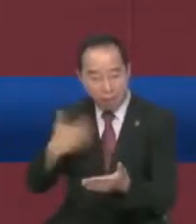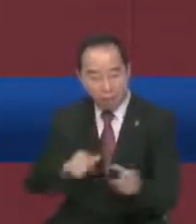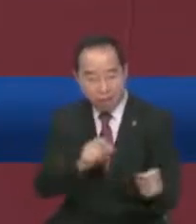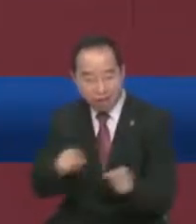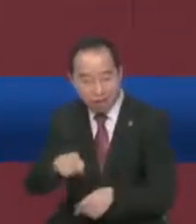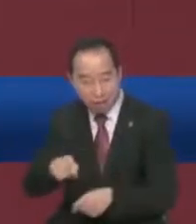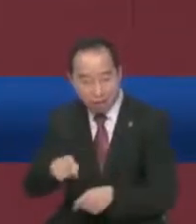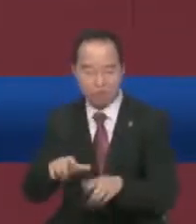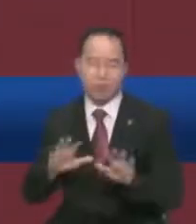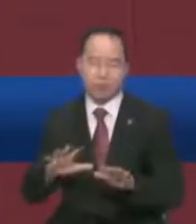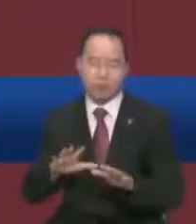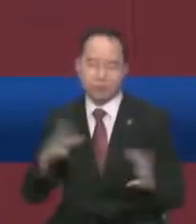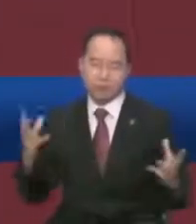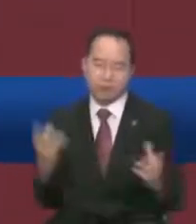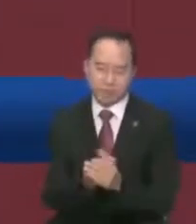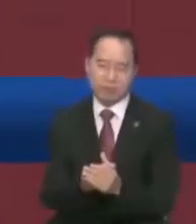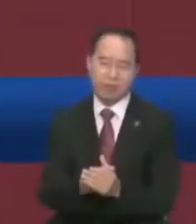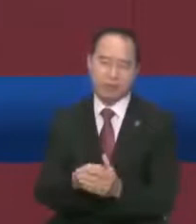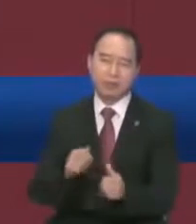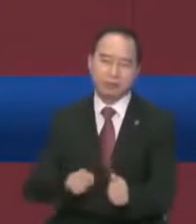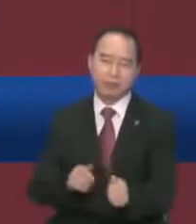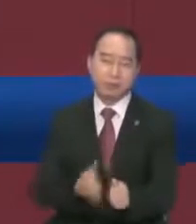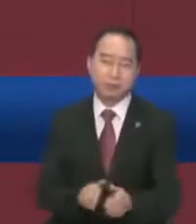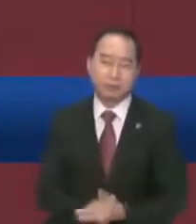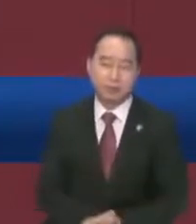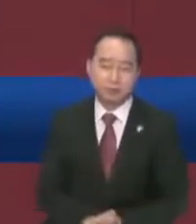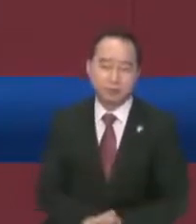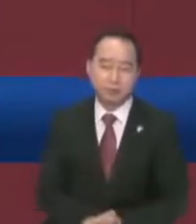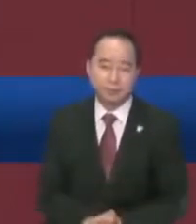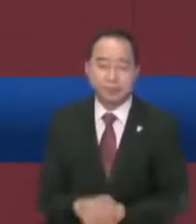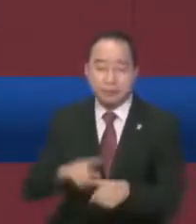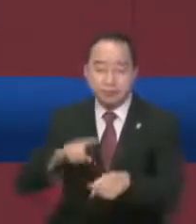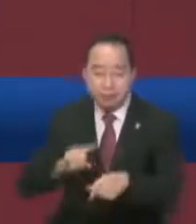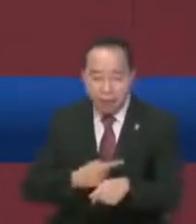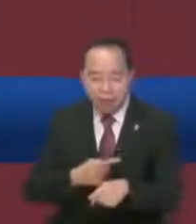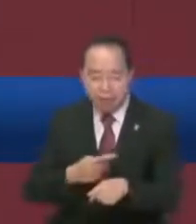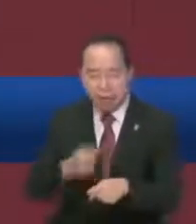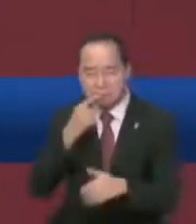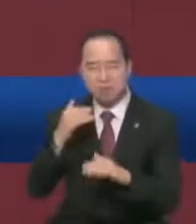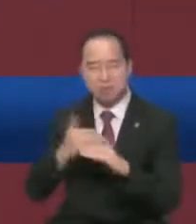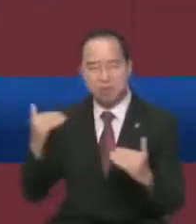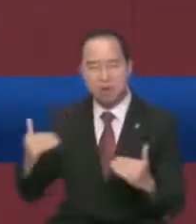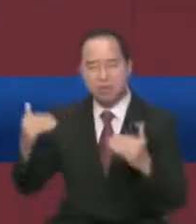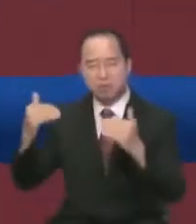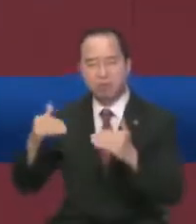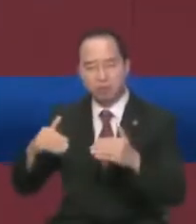권력기관 개혁은 민주주의 진정과 대한민국 성숙에 꼭 필요한 과제입니다.